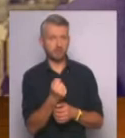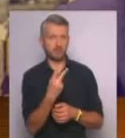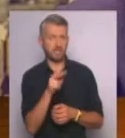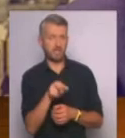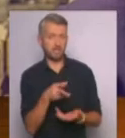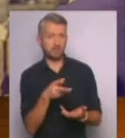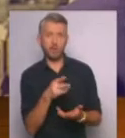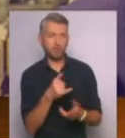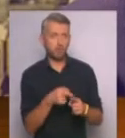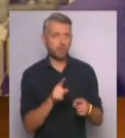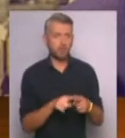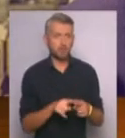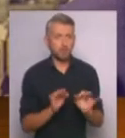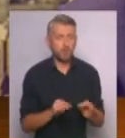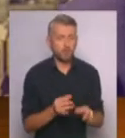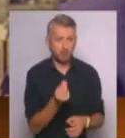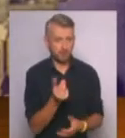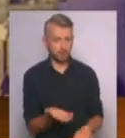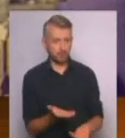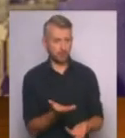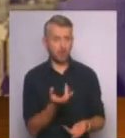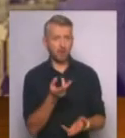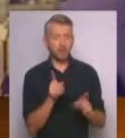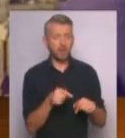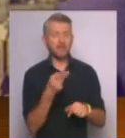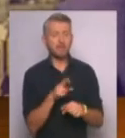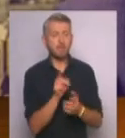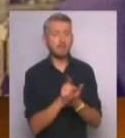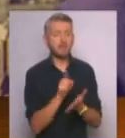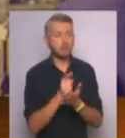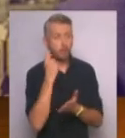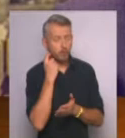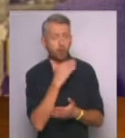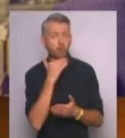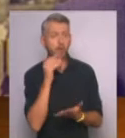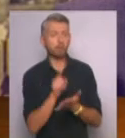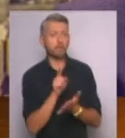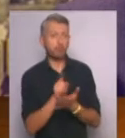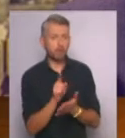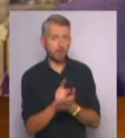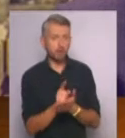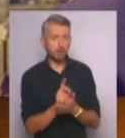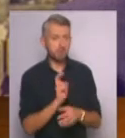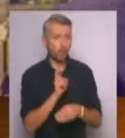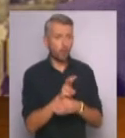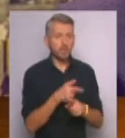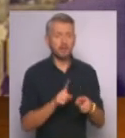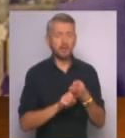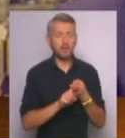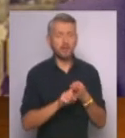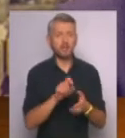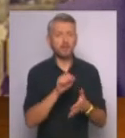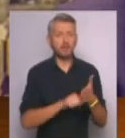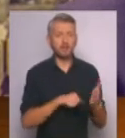такі підйомні, навіть для пенсійного віку. У нас, ну, багато дуже пенсіонерів приходить, ну, це залежить від, вже